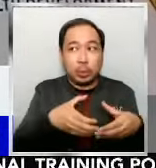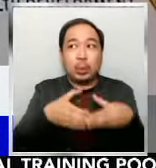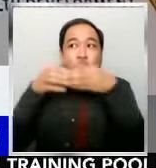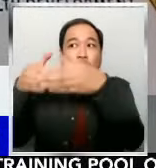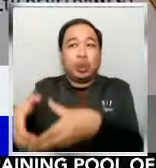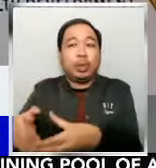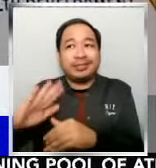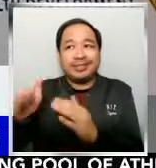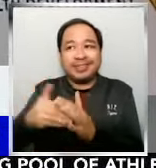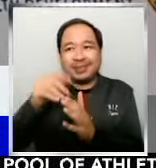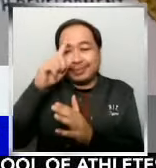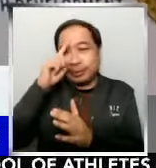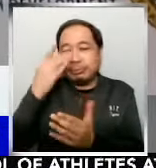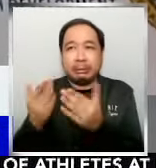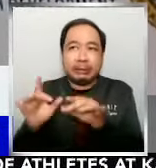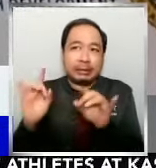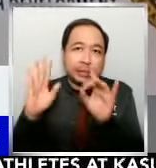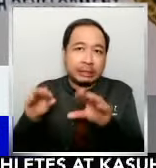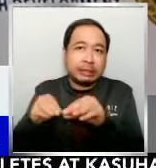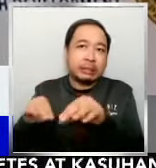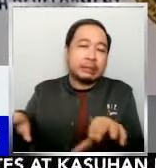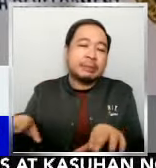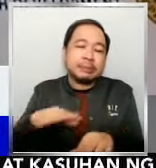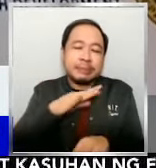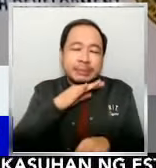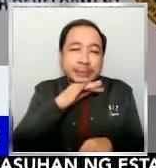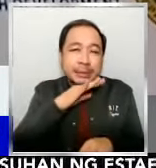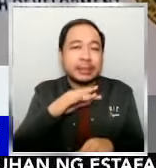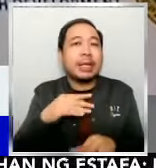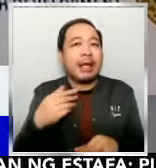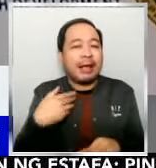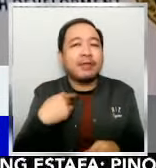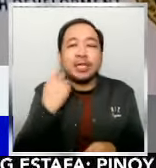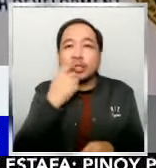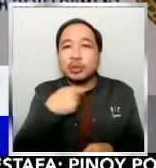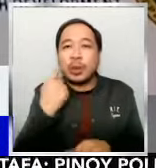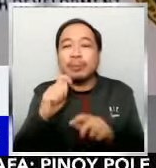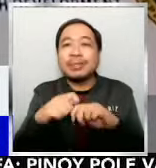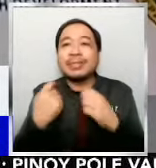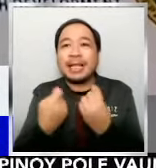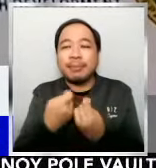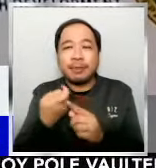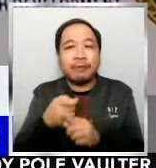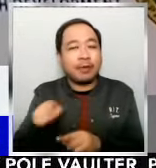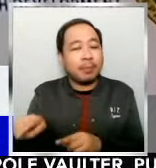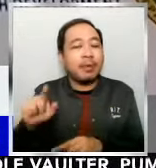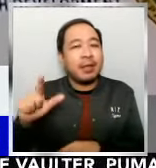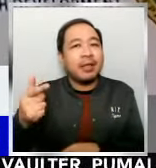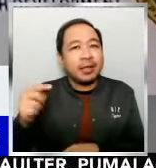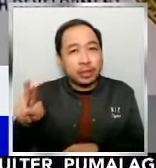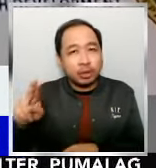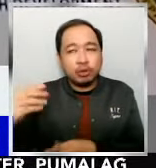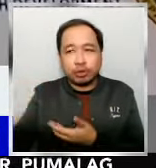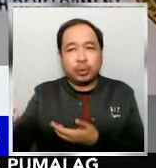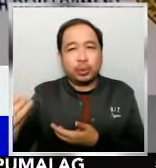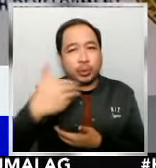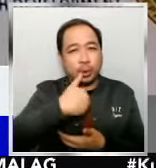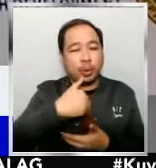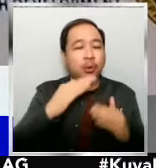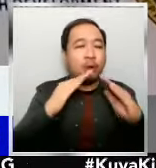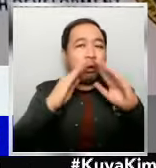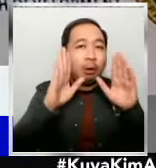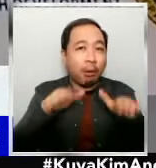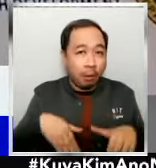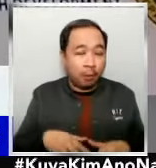pa nila yung virus. We also have a swabbing team, no, from our RESU. So, pinupuntahan po doon sa kanilang